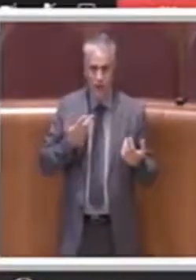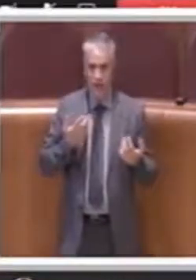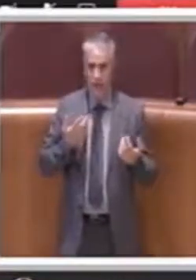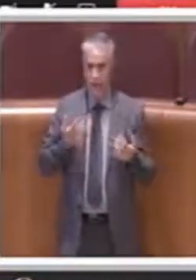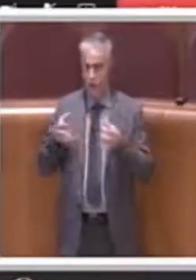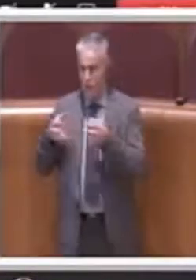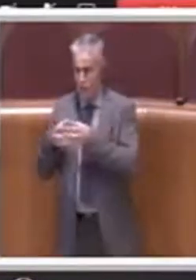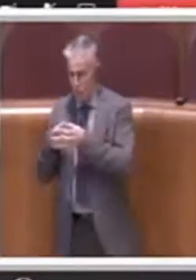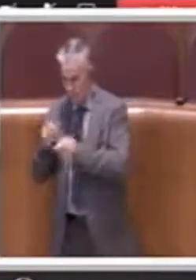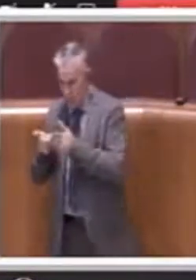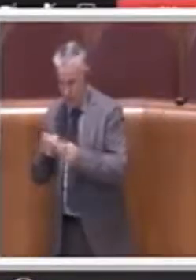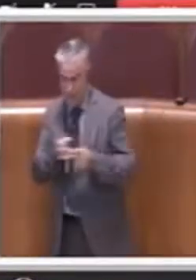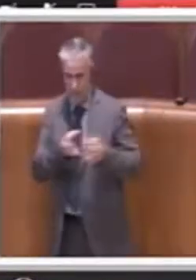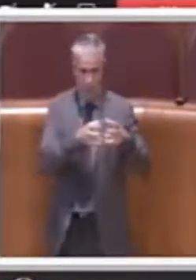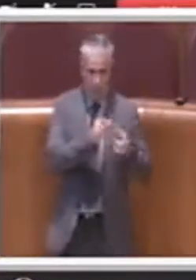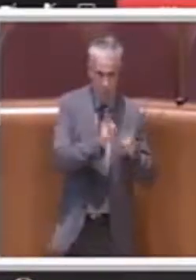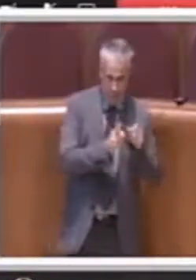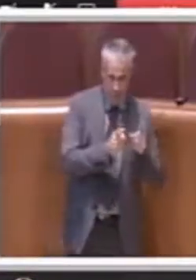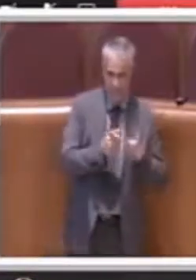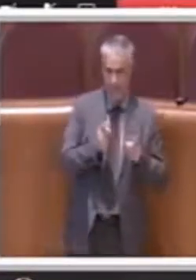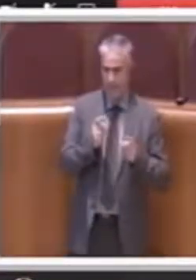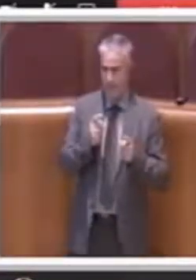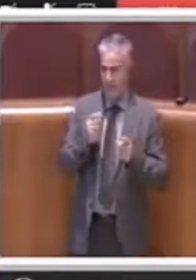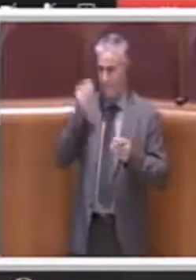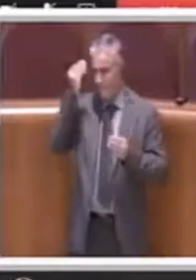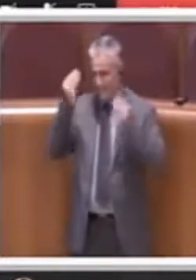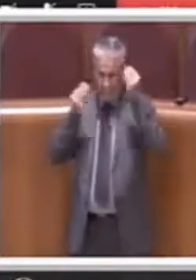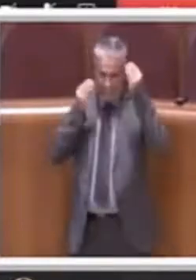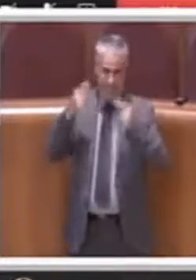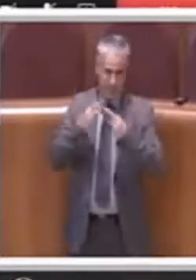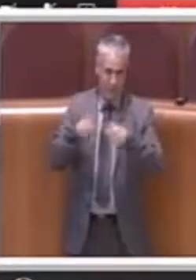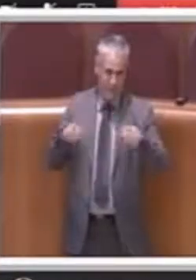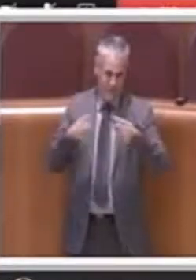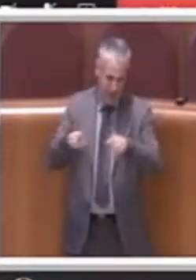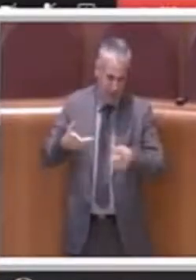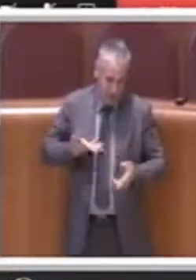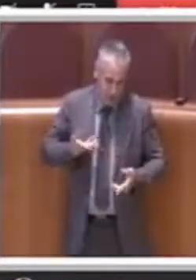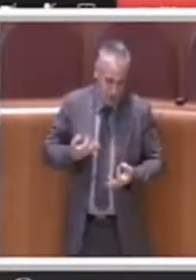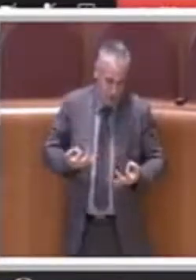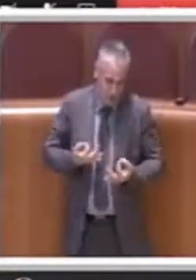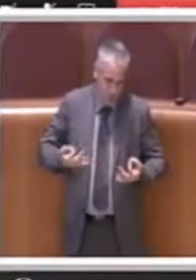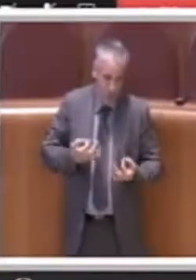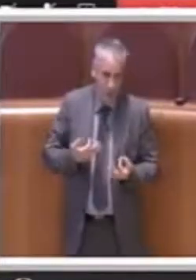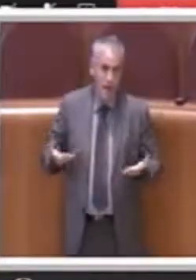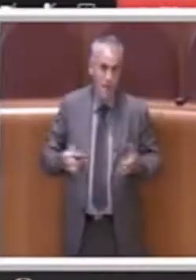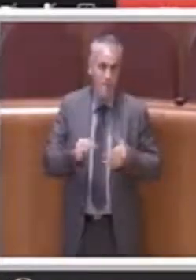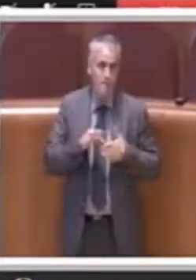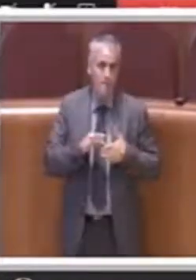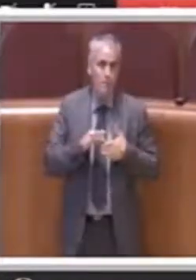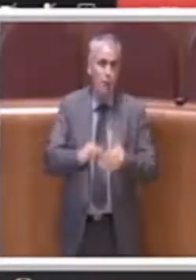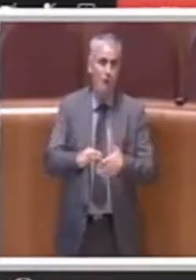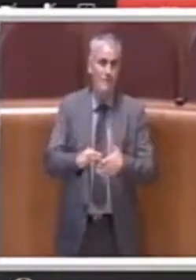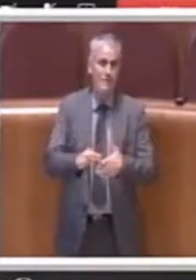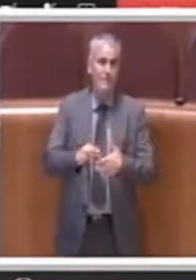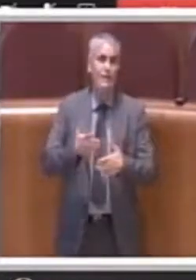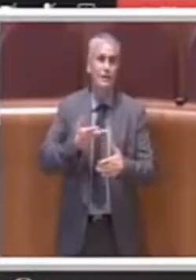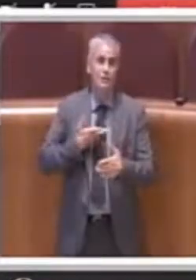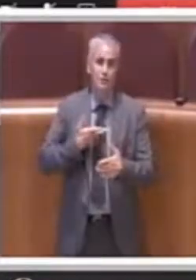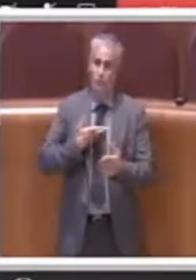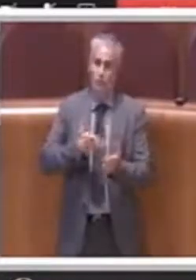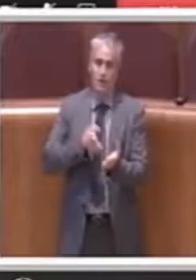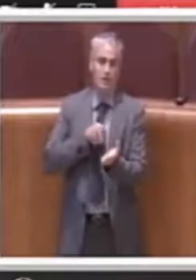tra gruppi politici, quindi versioni diverse. E in realtà poi il provvedimento è in linea